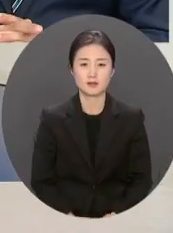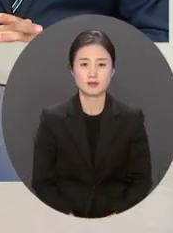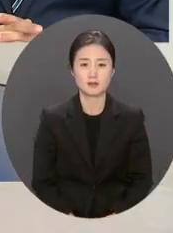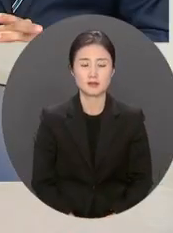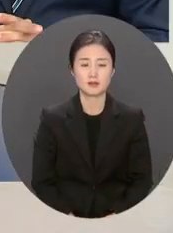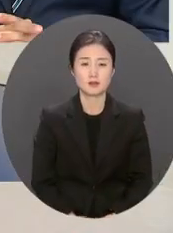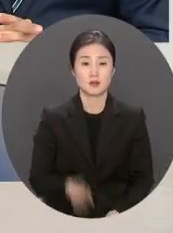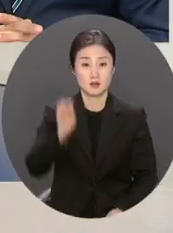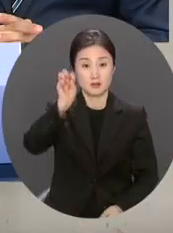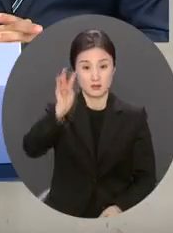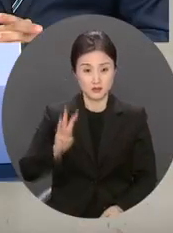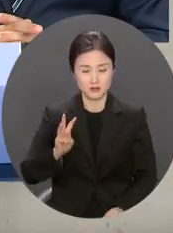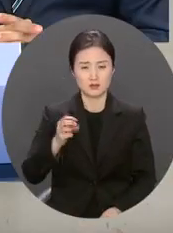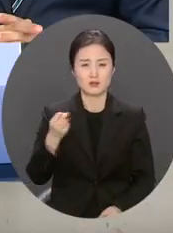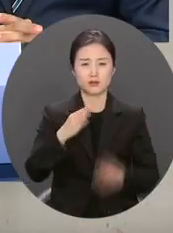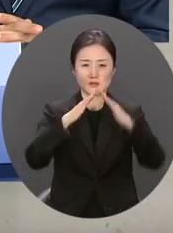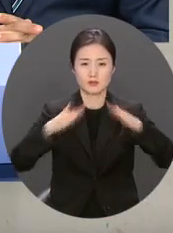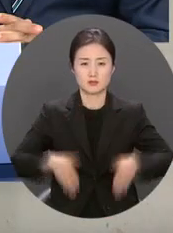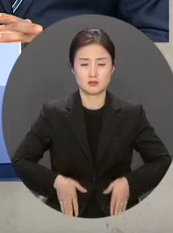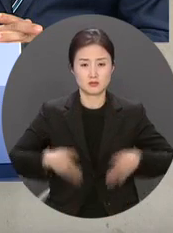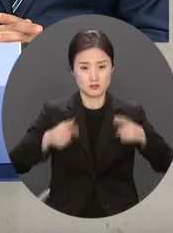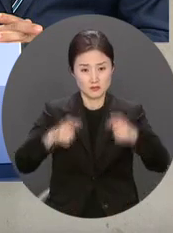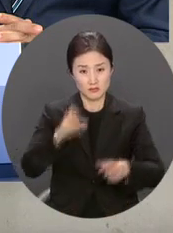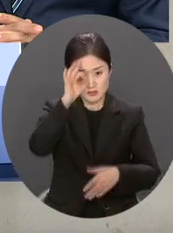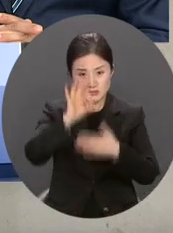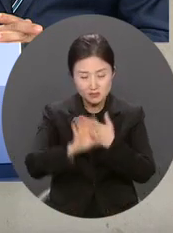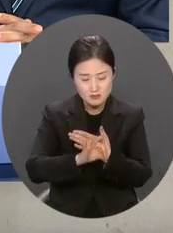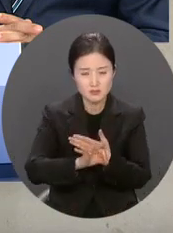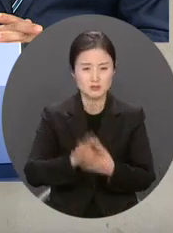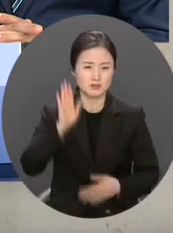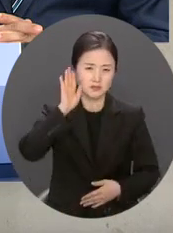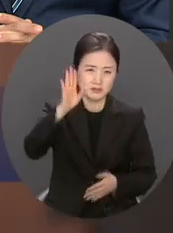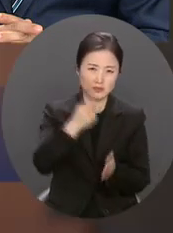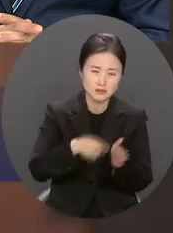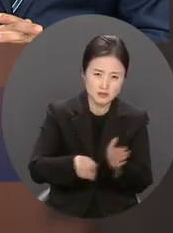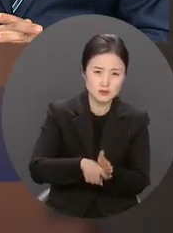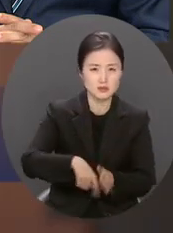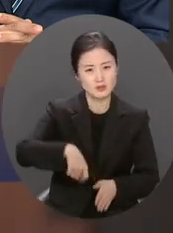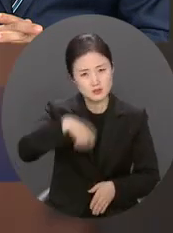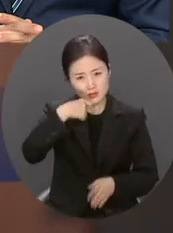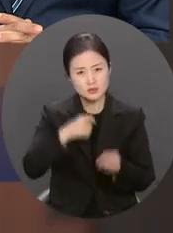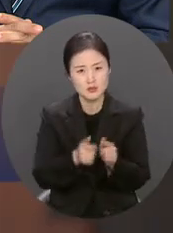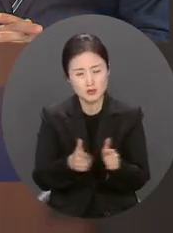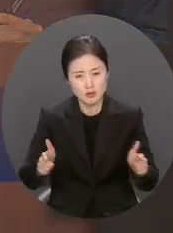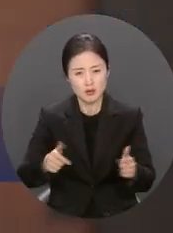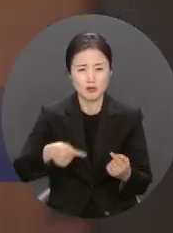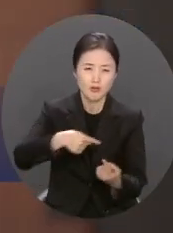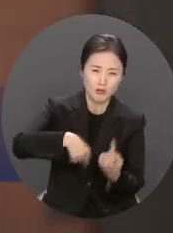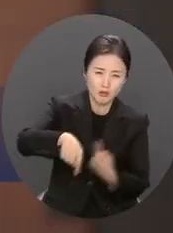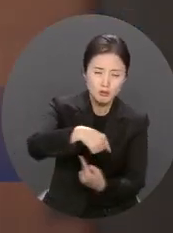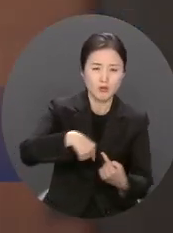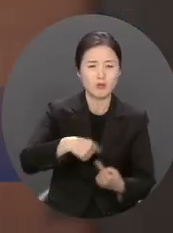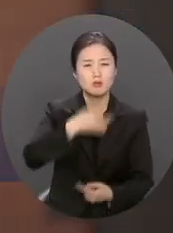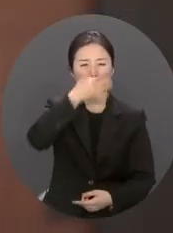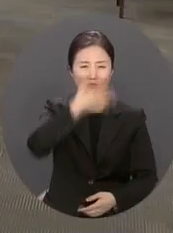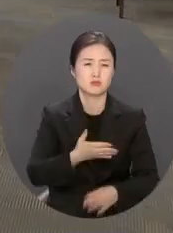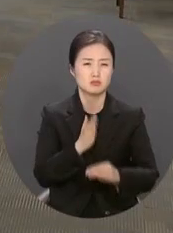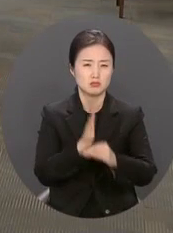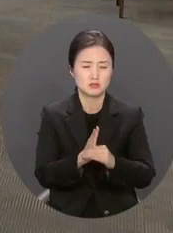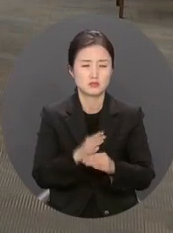미래 먹거리를 위한 그런 투자 사업이 지금 위기에 맞고 있어서 대단히 유감스럽게